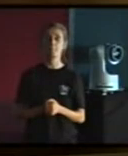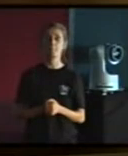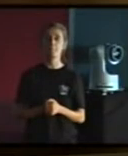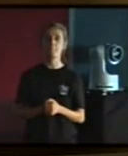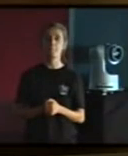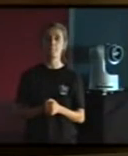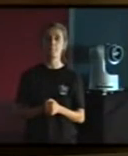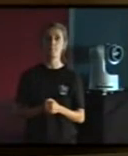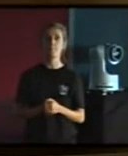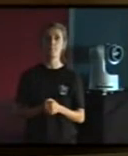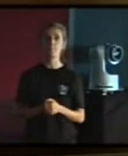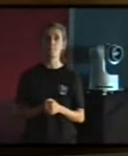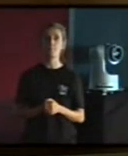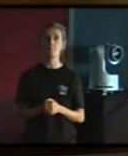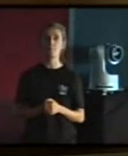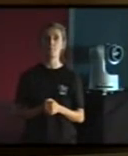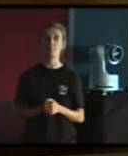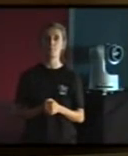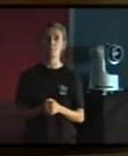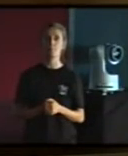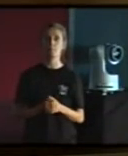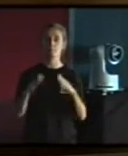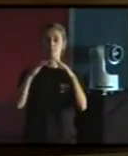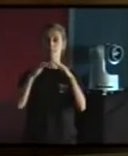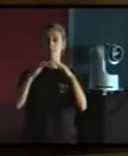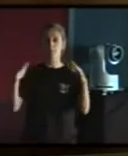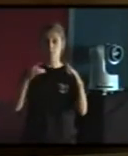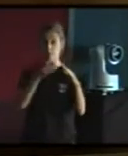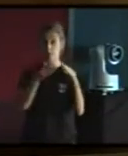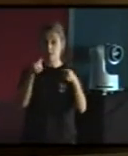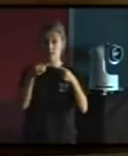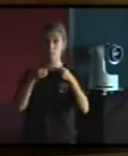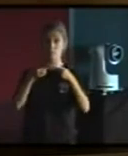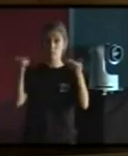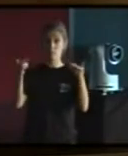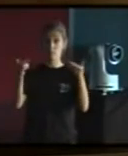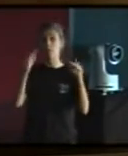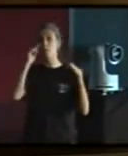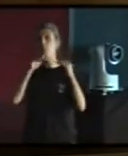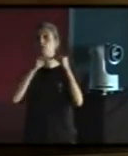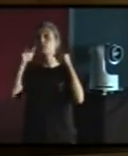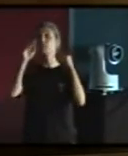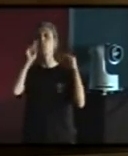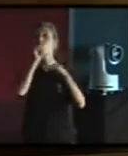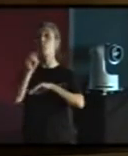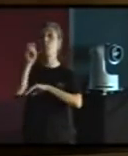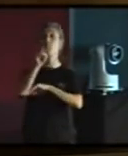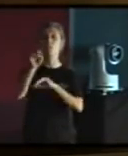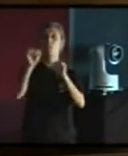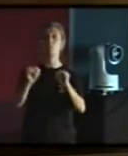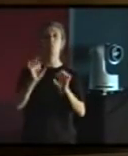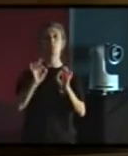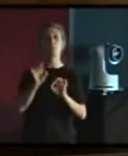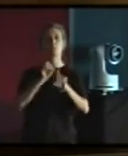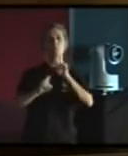Donc, et c'est le toit qui devient un espace public avec l'horizon. Donc, si je reviens à votre